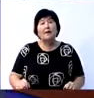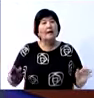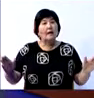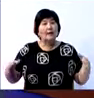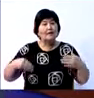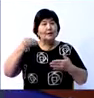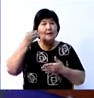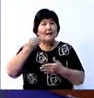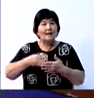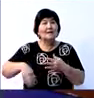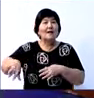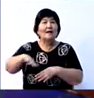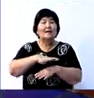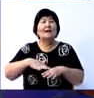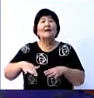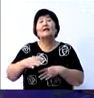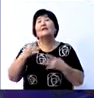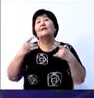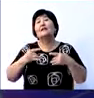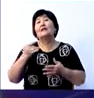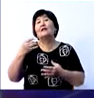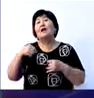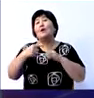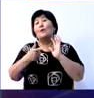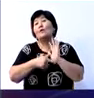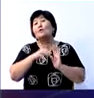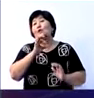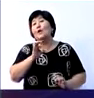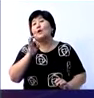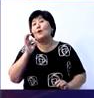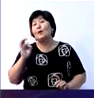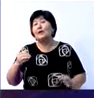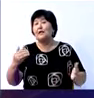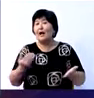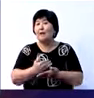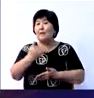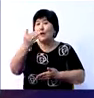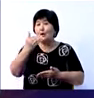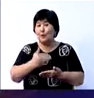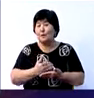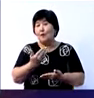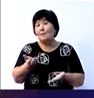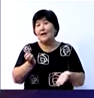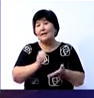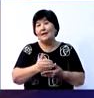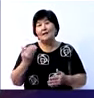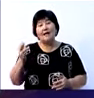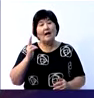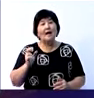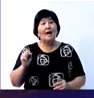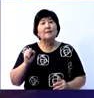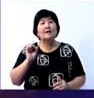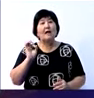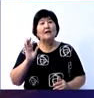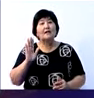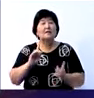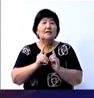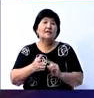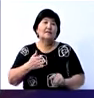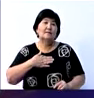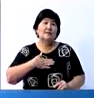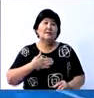Ассаламу алейкум, ардақты ағайын, тікелей эфирде сағат 17:00-дегі ақпараттар топтамасы онымен таныстыратын мен Қанат Әбдіқадыр, алдымен